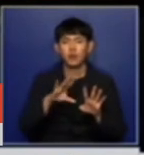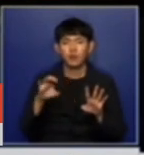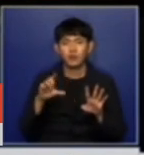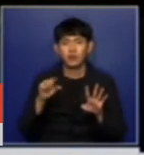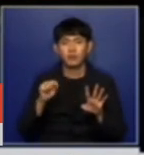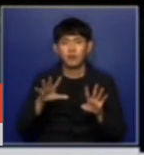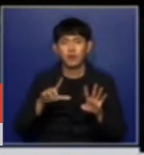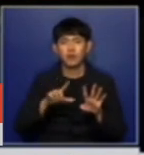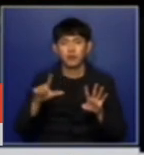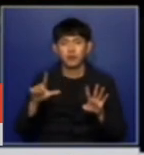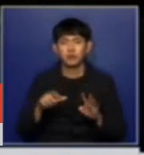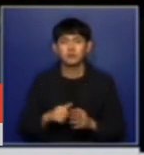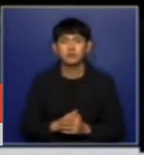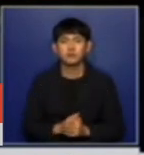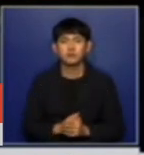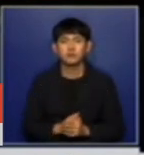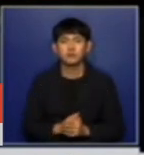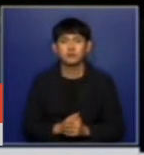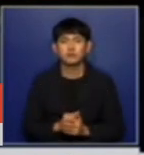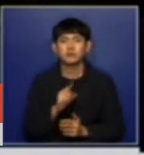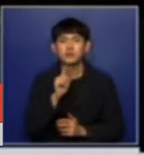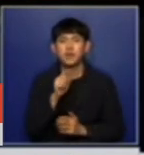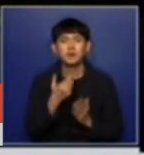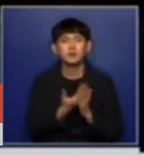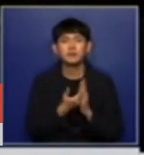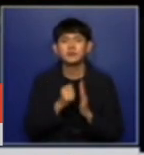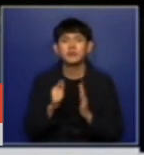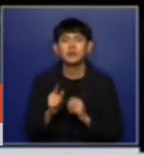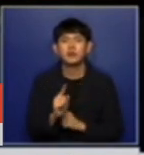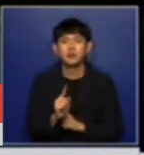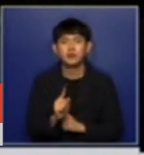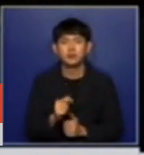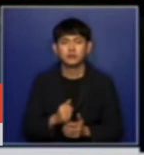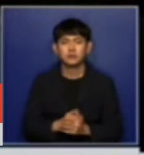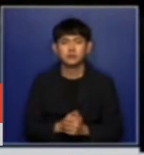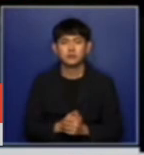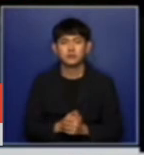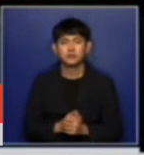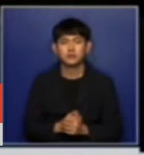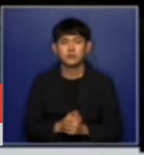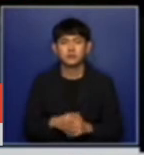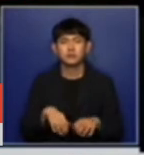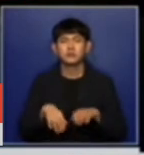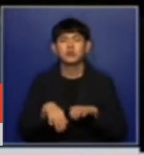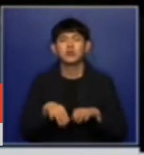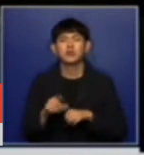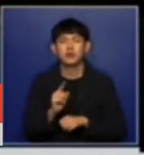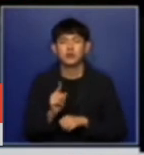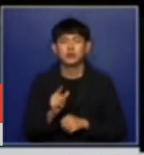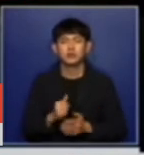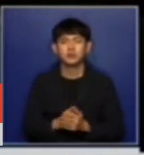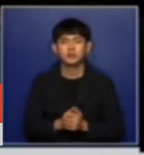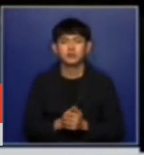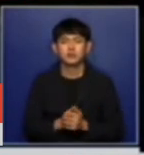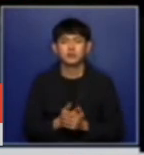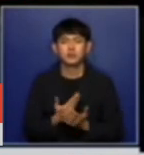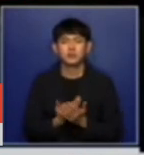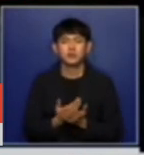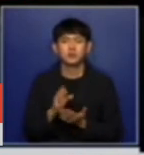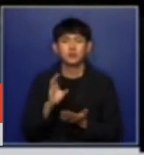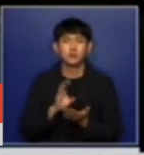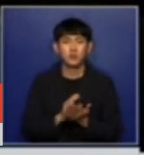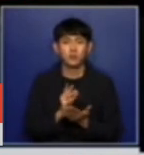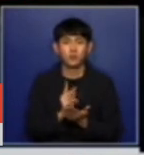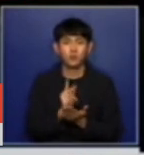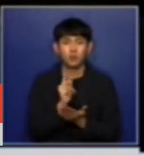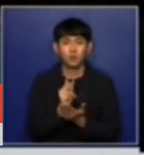4,725 ล้านเศษถามว่าจัดไว้ทำไมท่านท่านครับจัดไว้ทำไมฮะงบเงินกู้1ล้